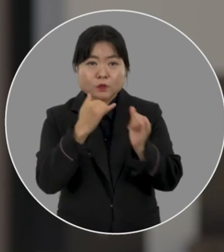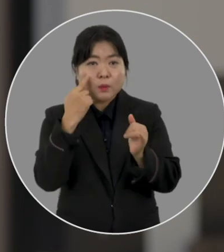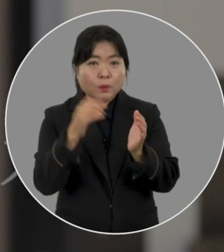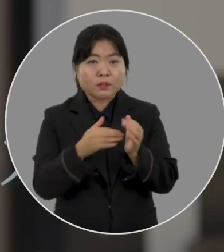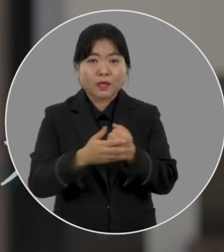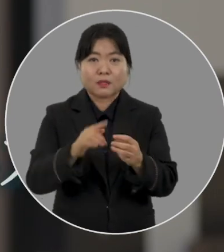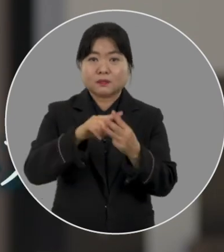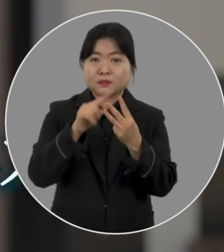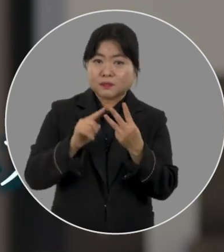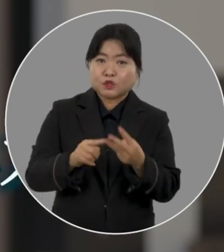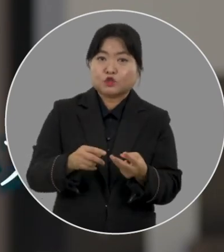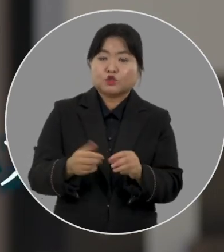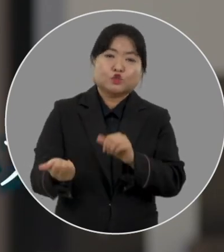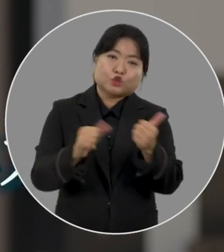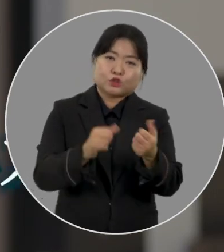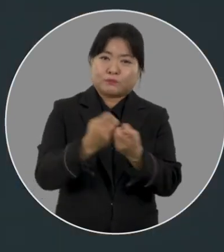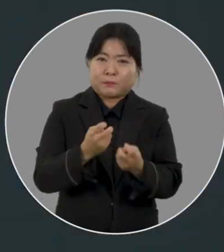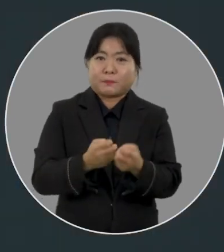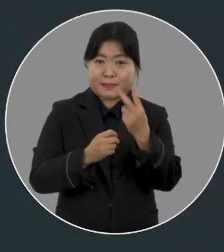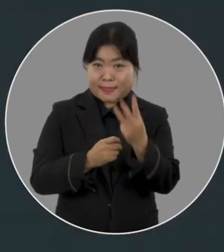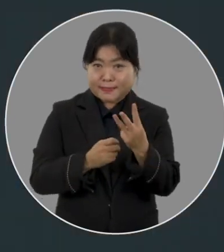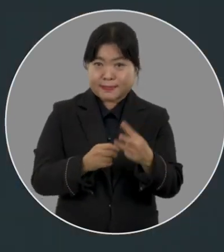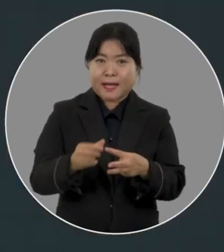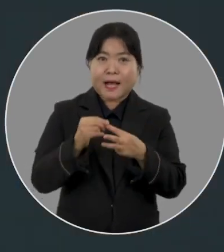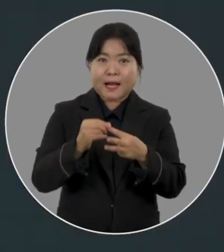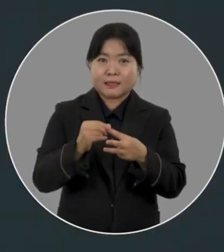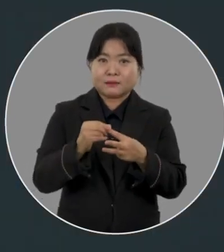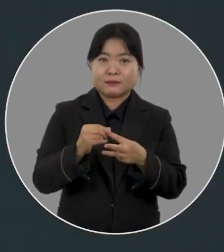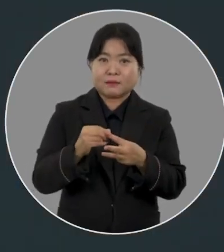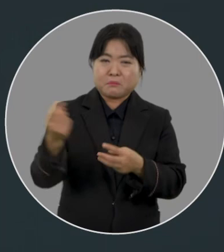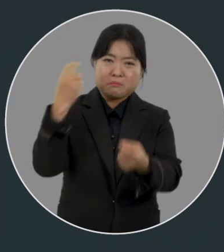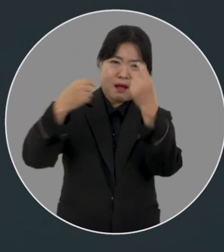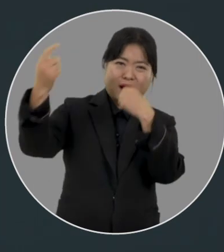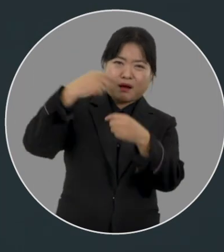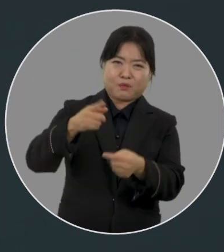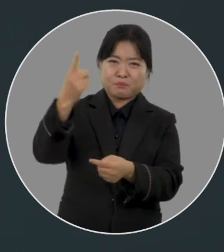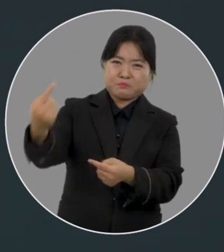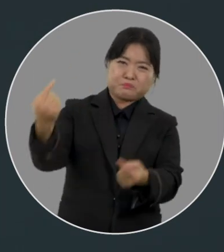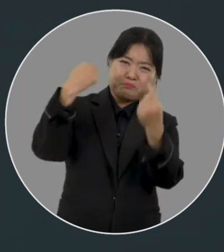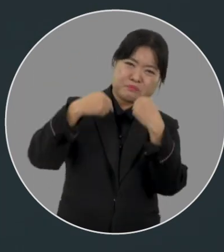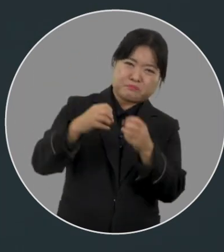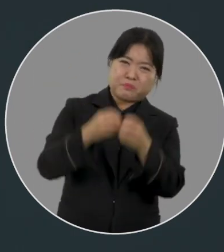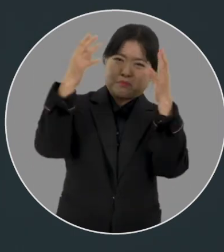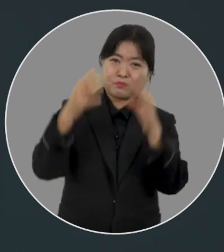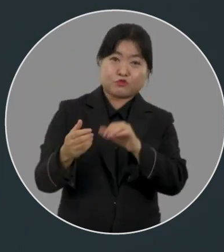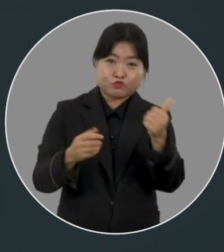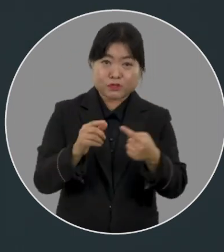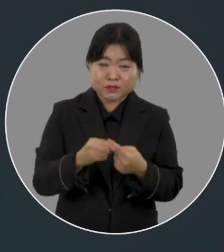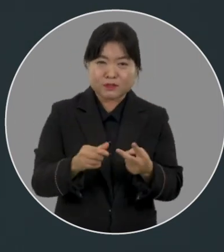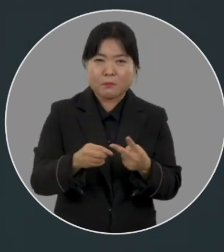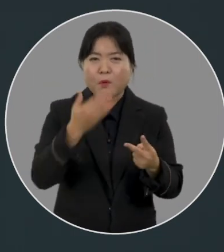해보니까 이제 죽는 방법이 3가지다. 하나는 시도 때도 없이 날아놓은 미사일에 맞아서 죽든지, 먹을